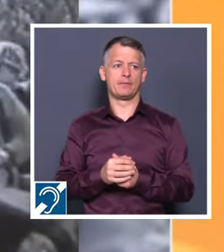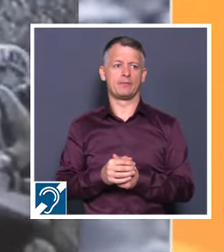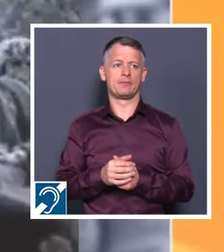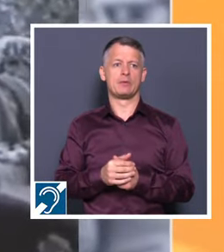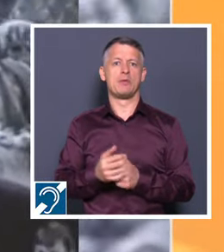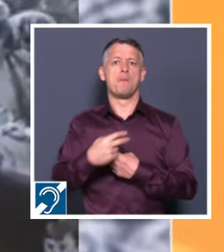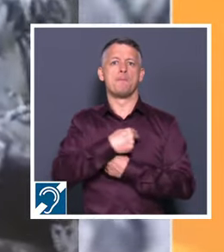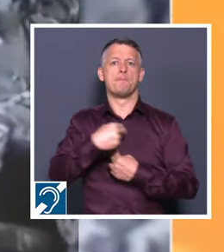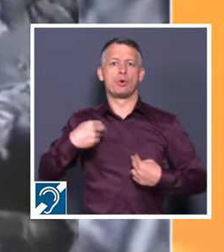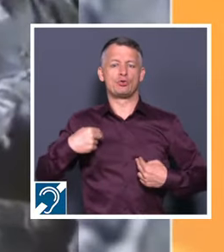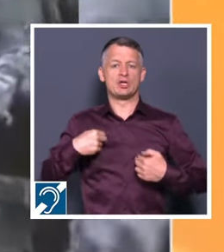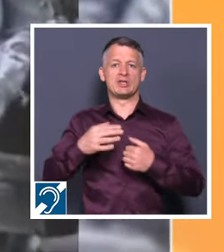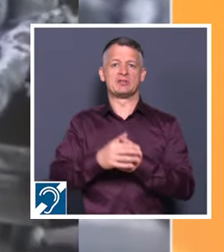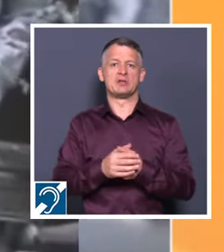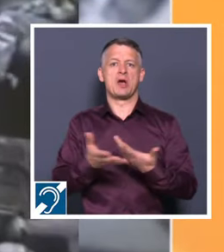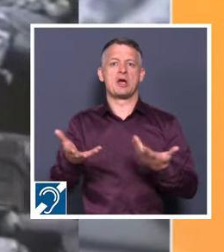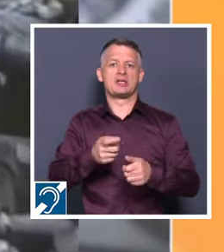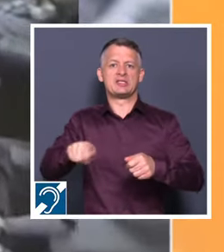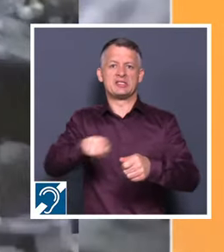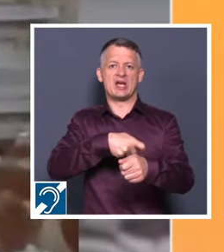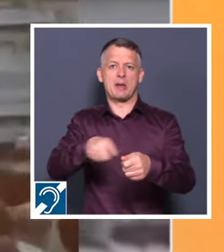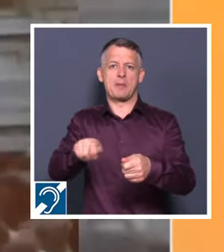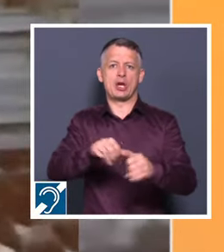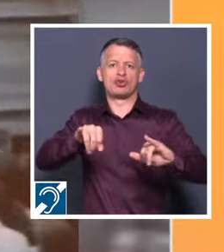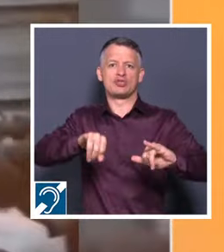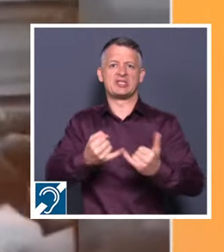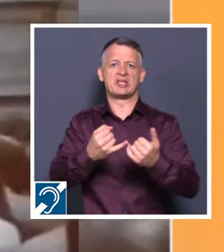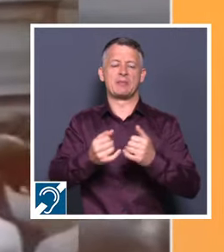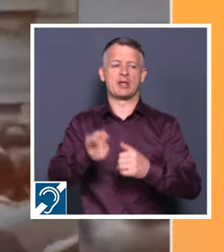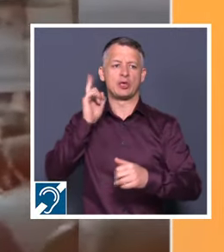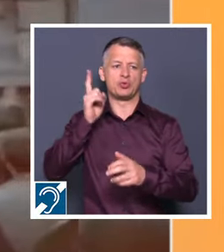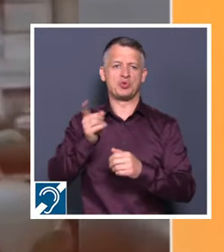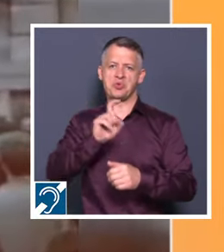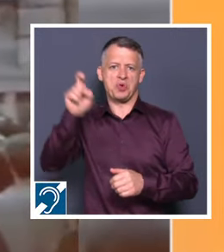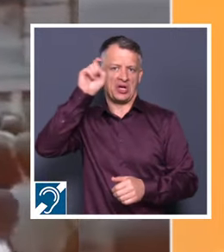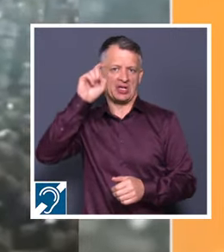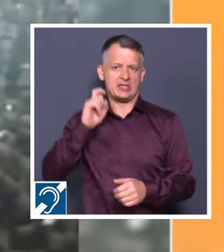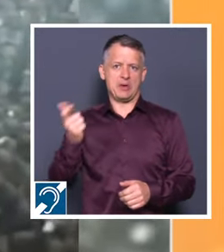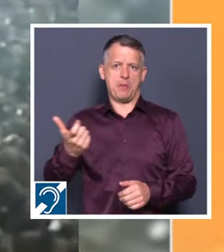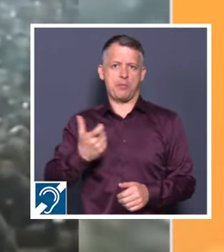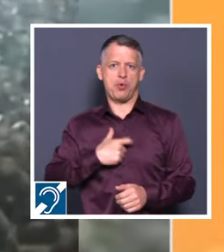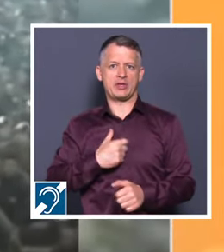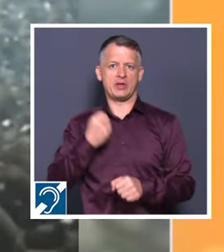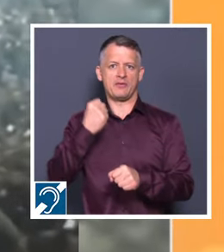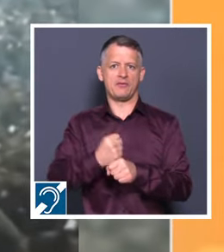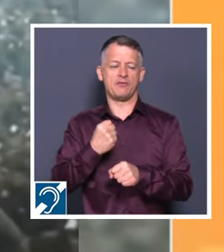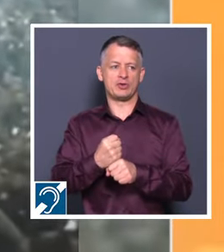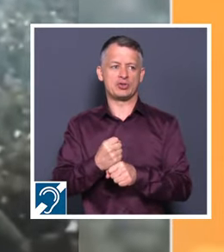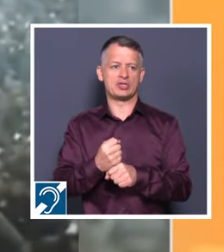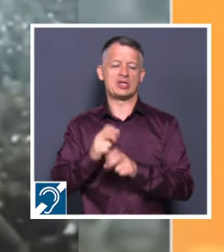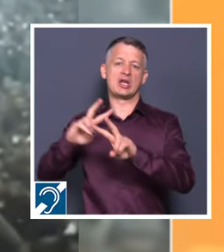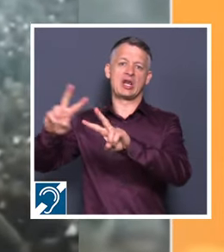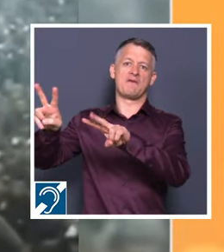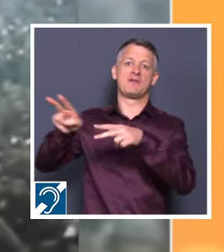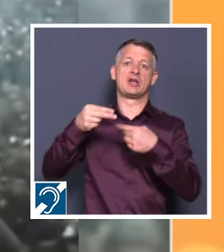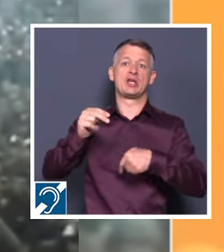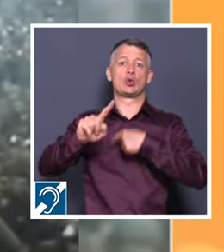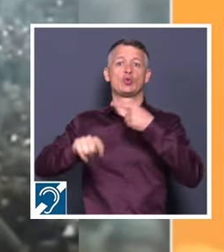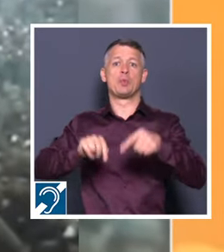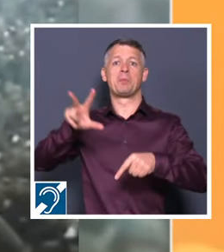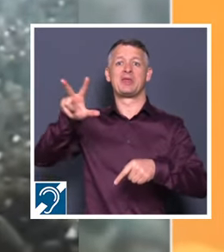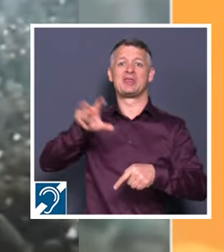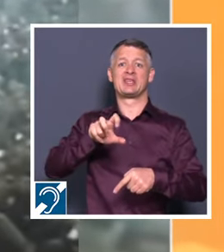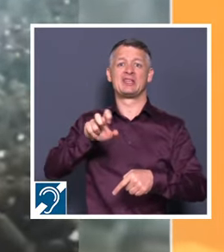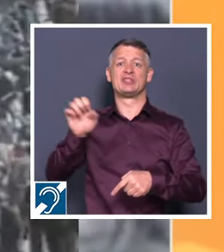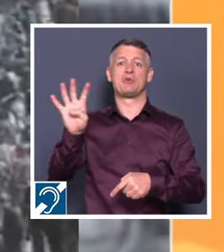unui proces reparatoriu, pentru că nu cred că e posibilă această revenire după 30